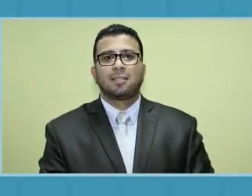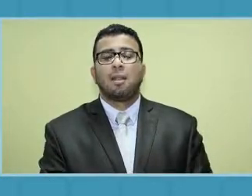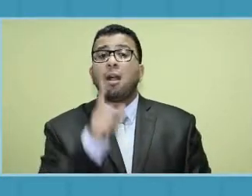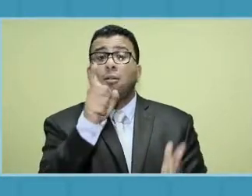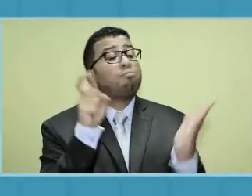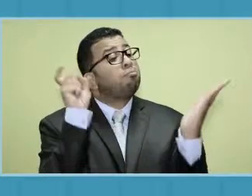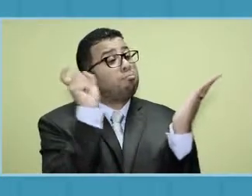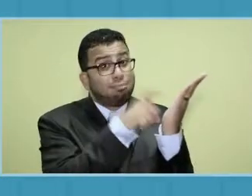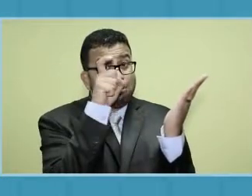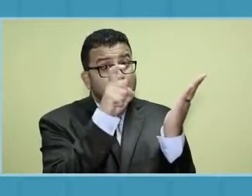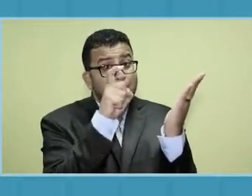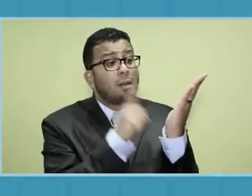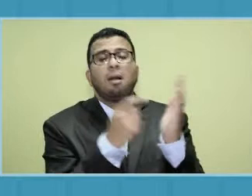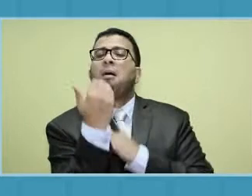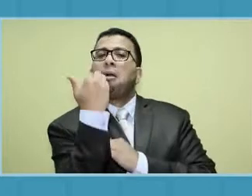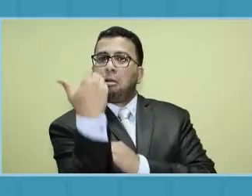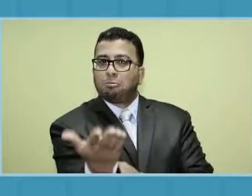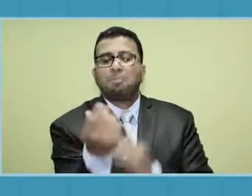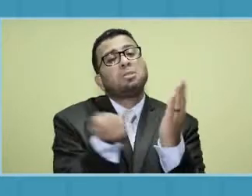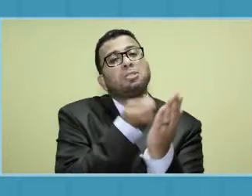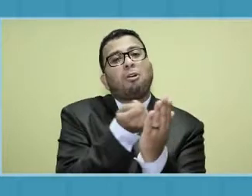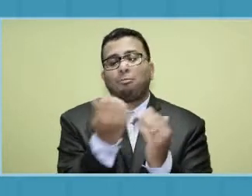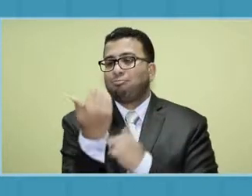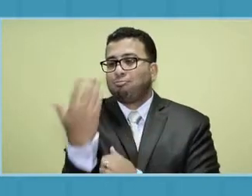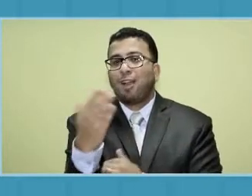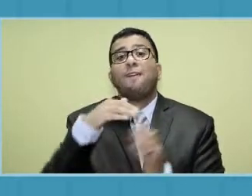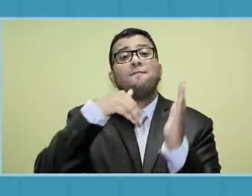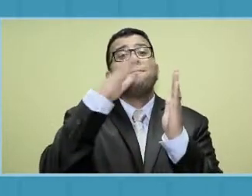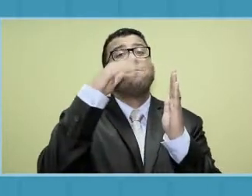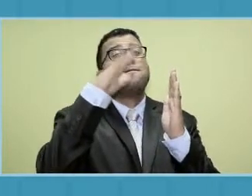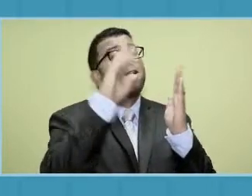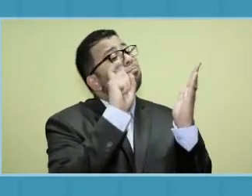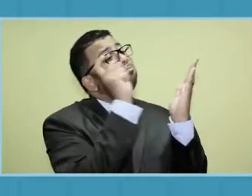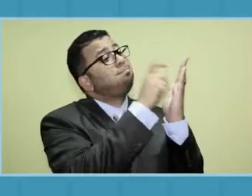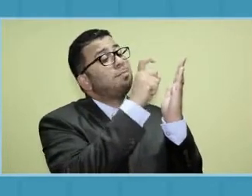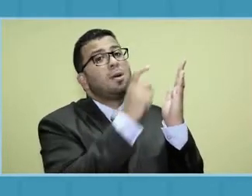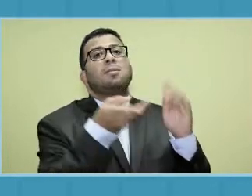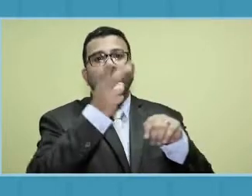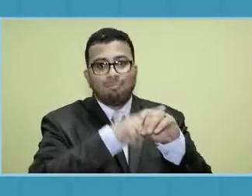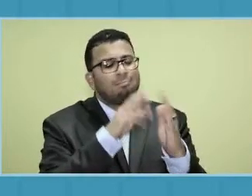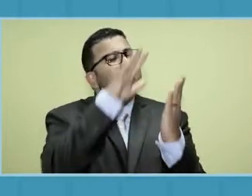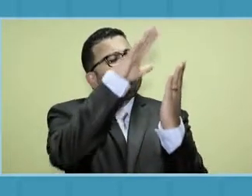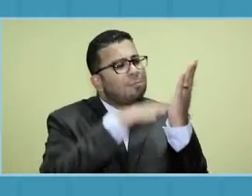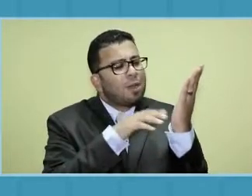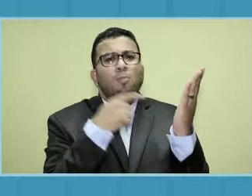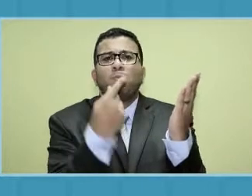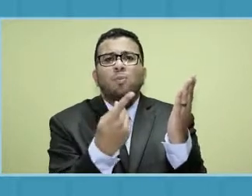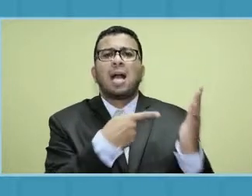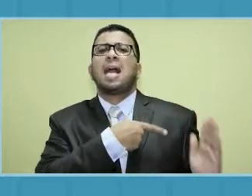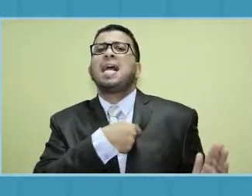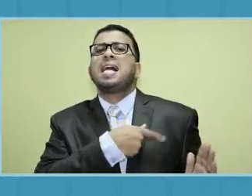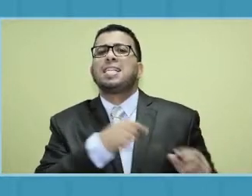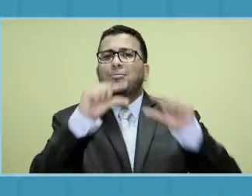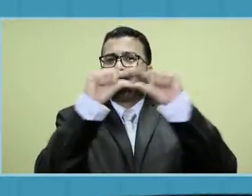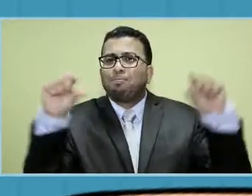اضغط على الرابط قدم الطلب بالأعلى للمتابعة. ستظهر لك صفحة تطلب منك إدخال اسم